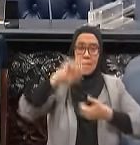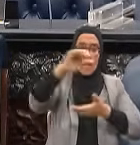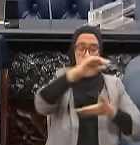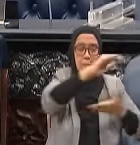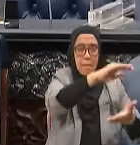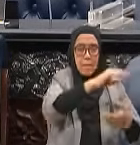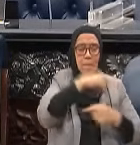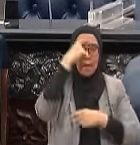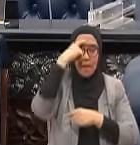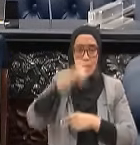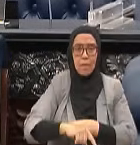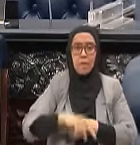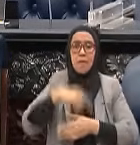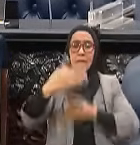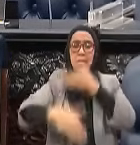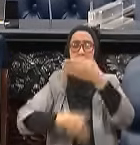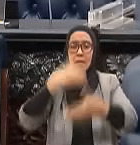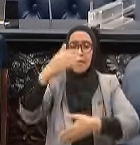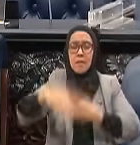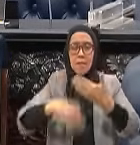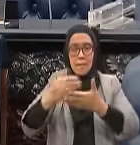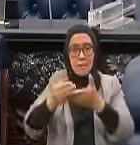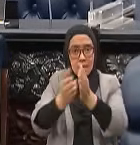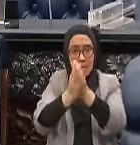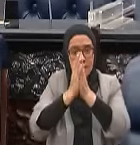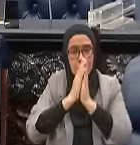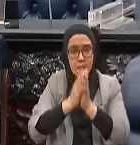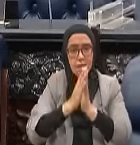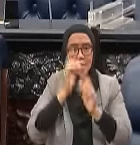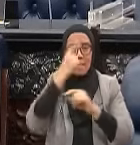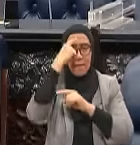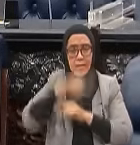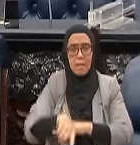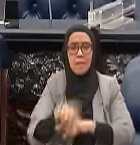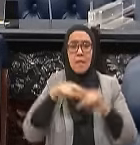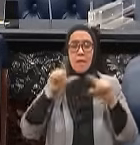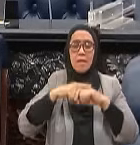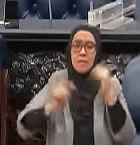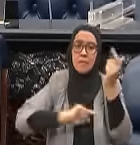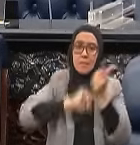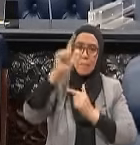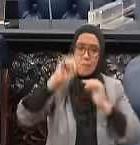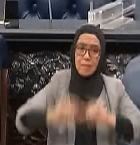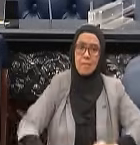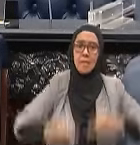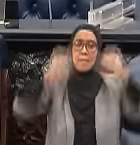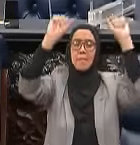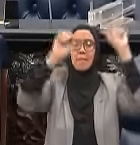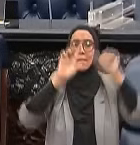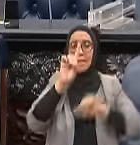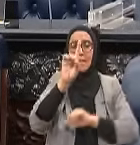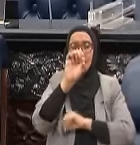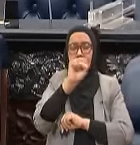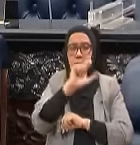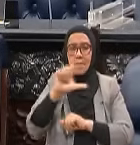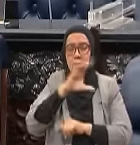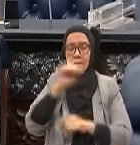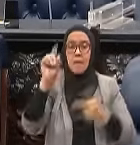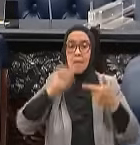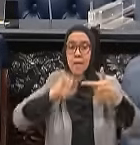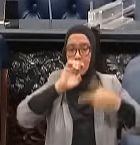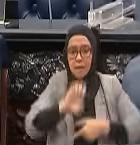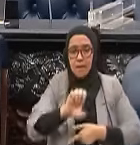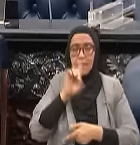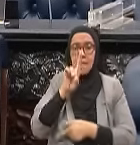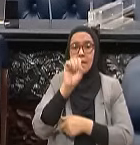pembangunan di SM melalui penetapan sistem elektronik biasanya itu ideation Kementerian juga berpandangan bahwa tajam perlu